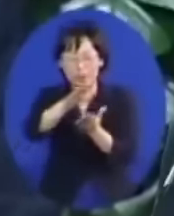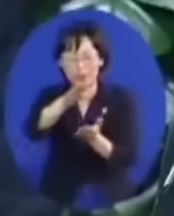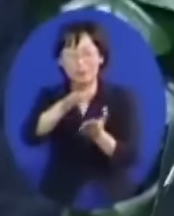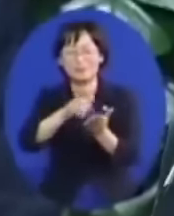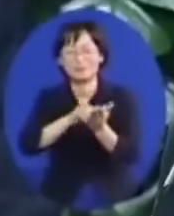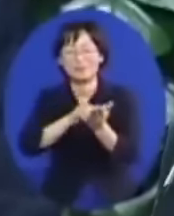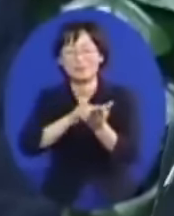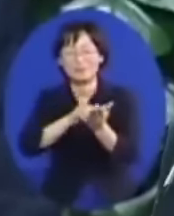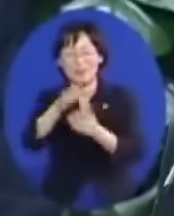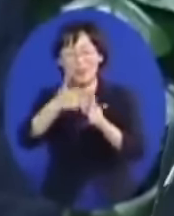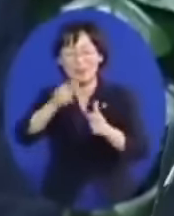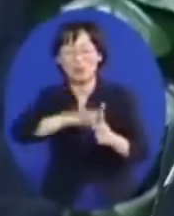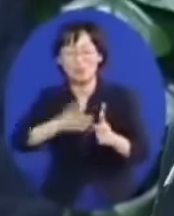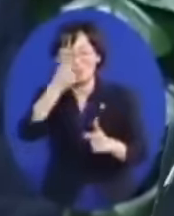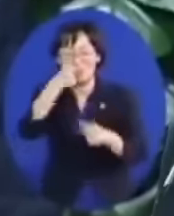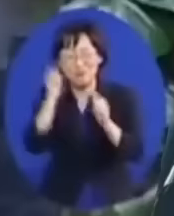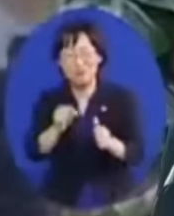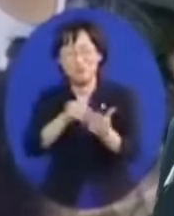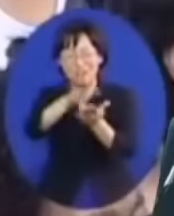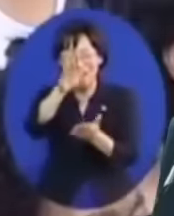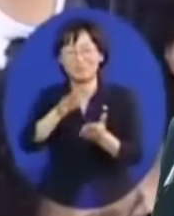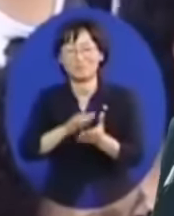나가라 예수 이름을 명하느니